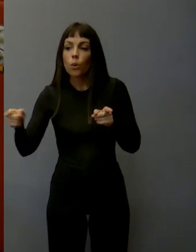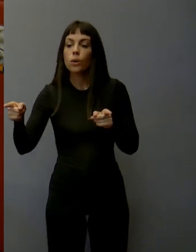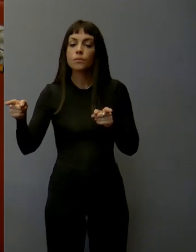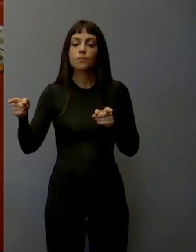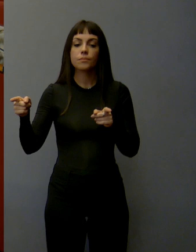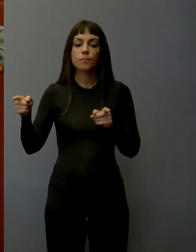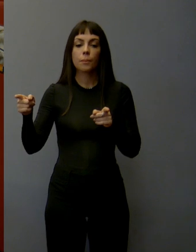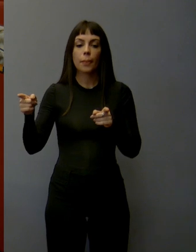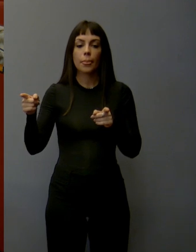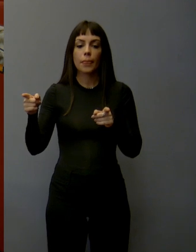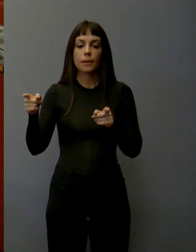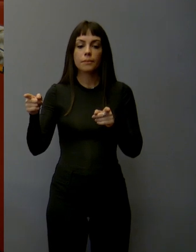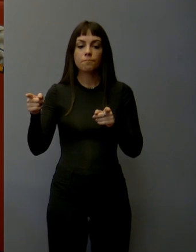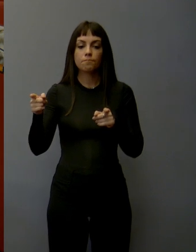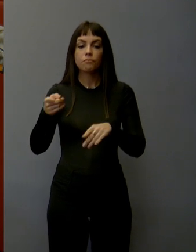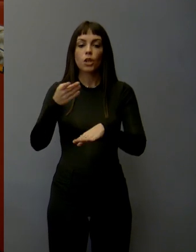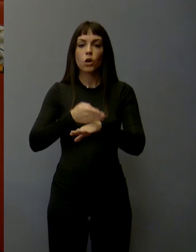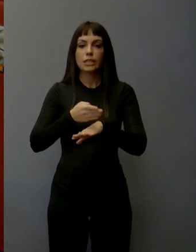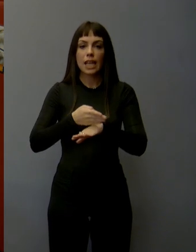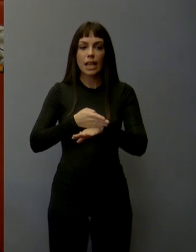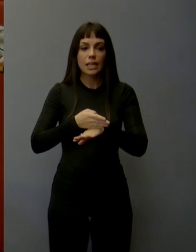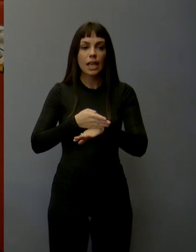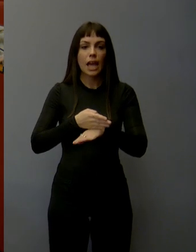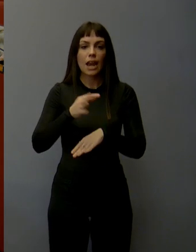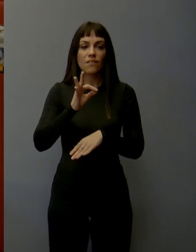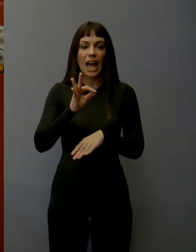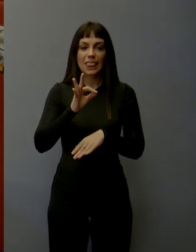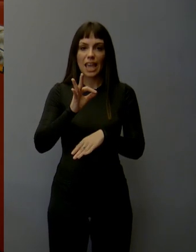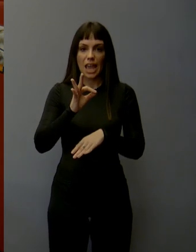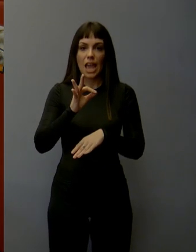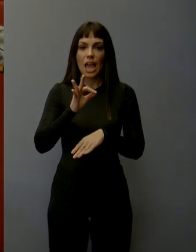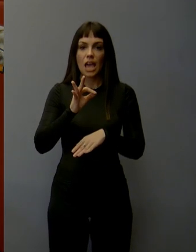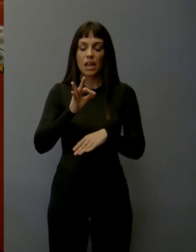il consigliere faltieri proponente lo dà per letto